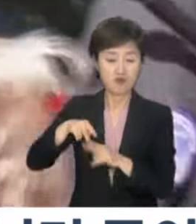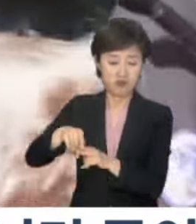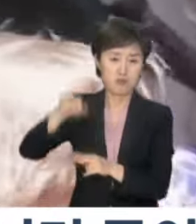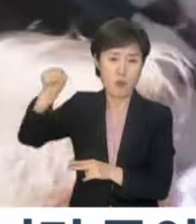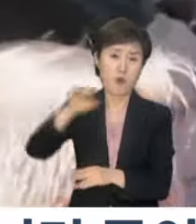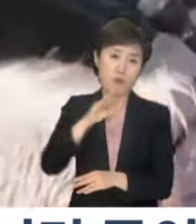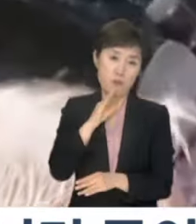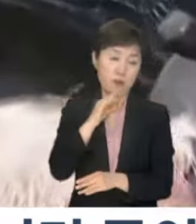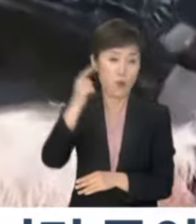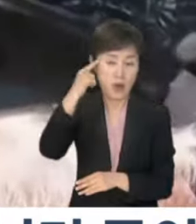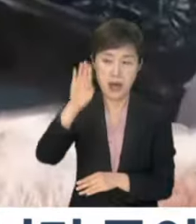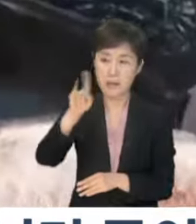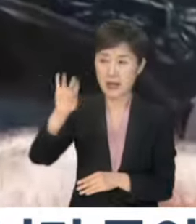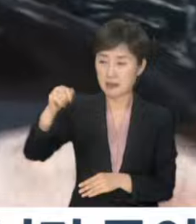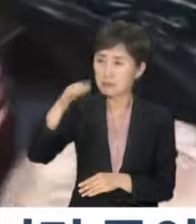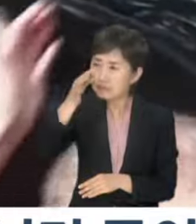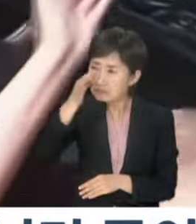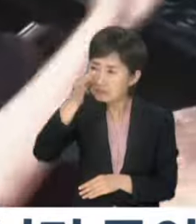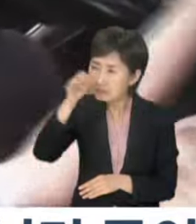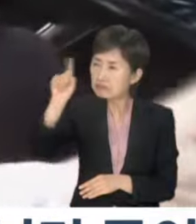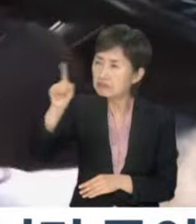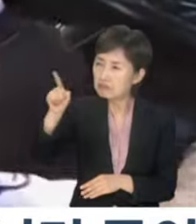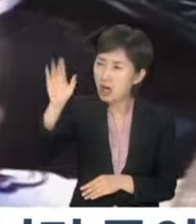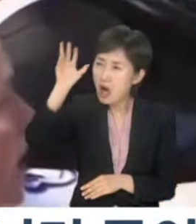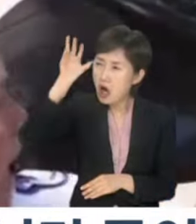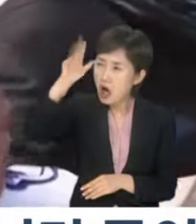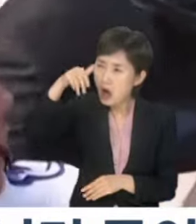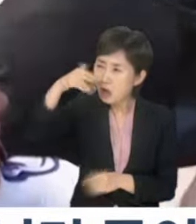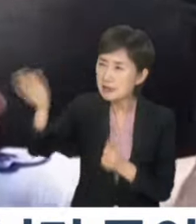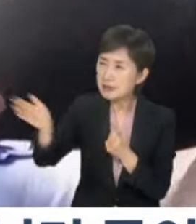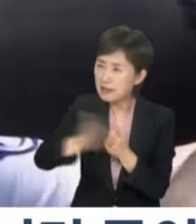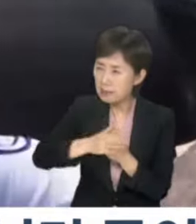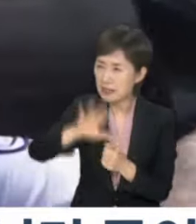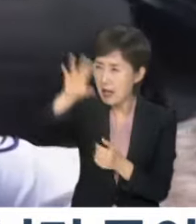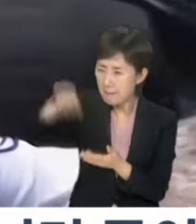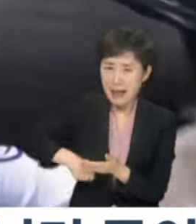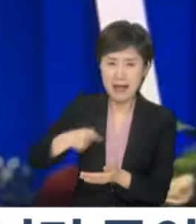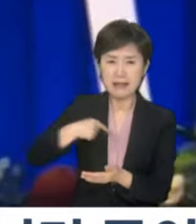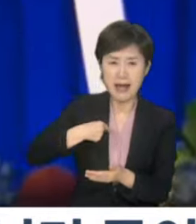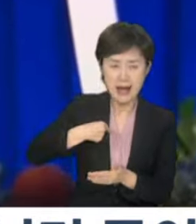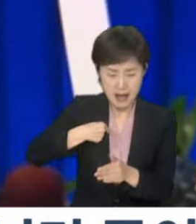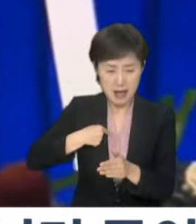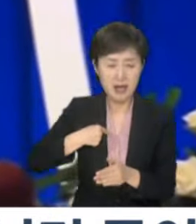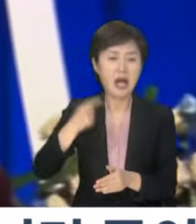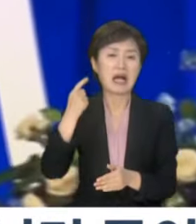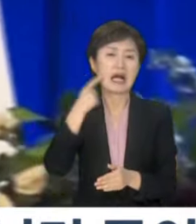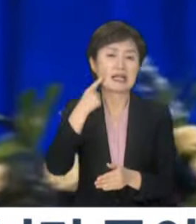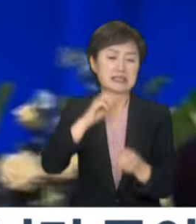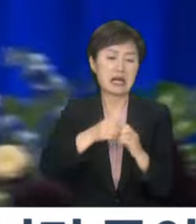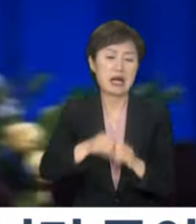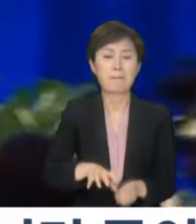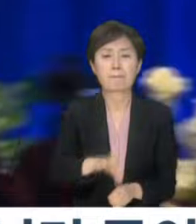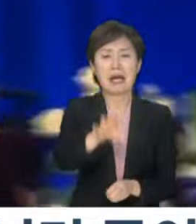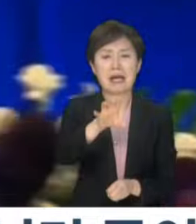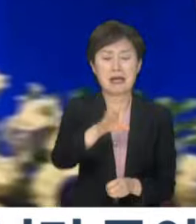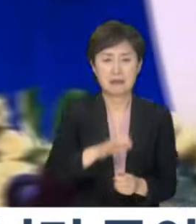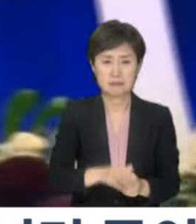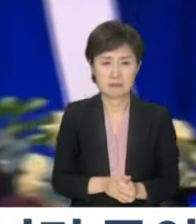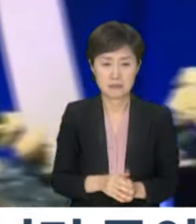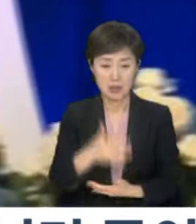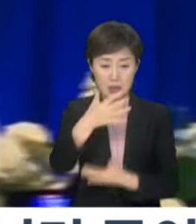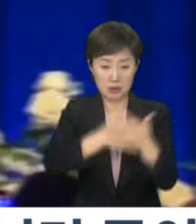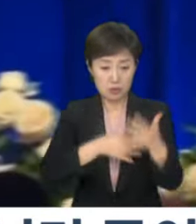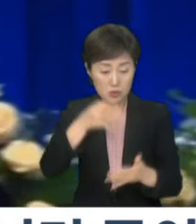왜냐하면 조 바이든이 마침내 토론에서 그의 노막 드러냈기 때문 등의 가짜 해리스 목소리가 들어갔습니다이